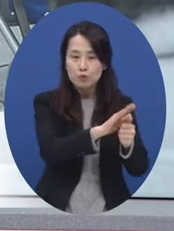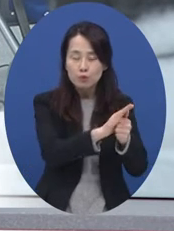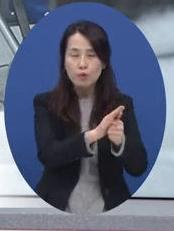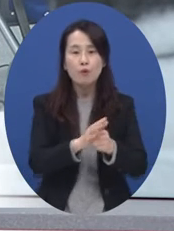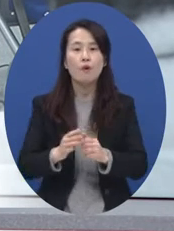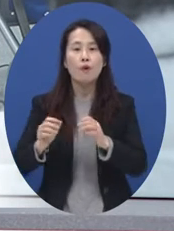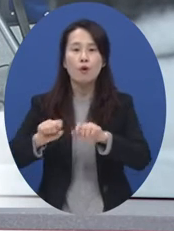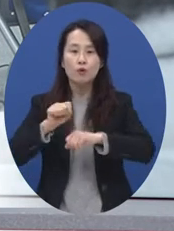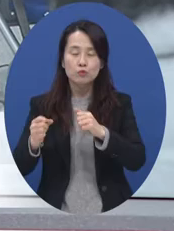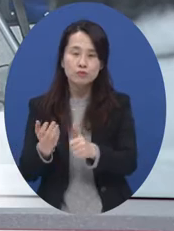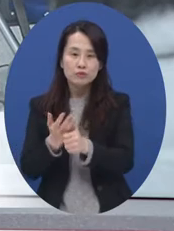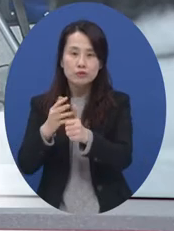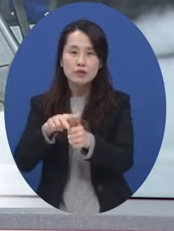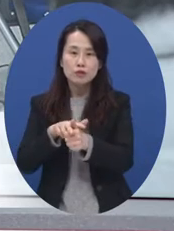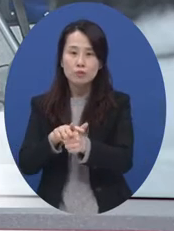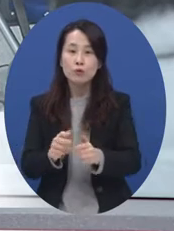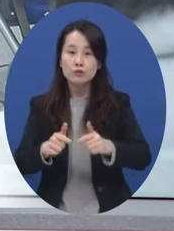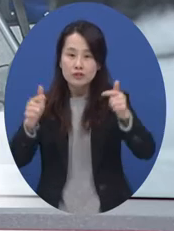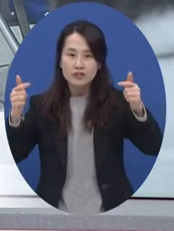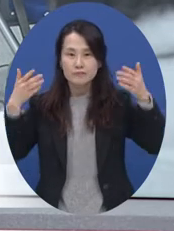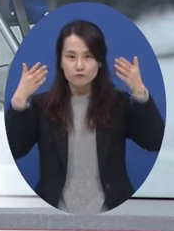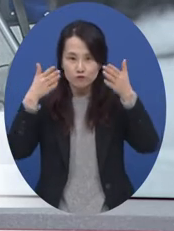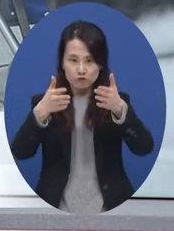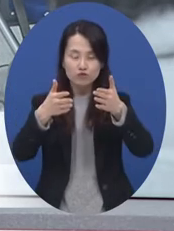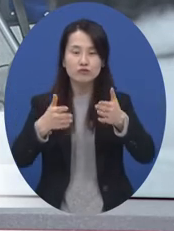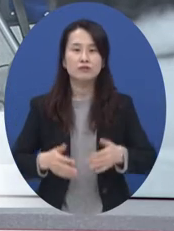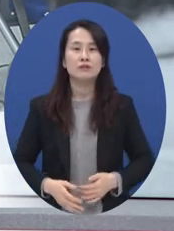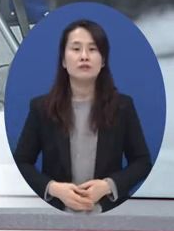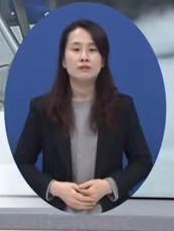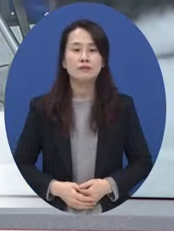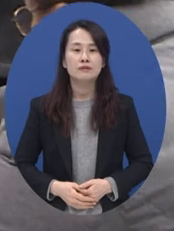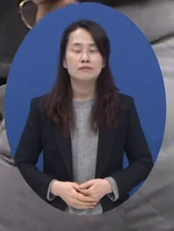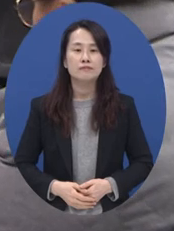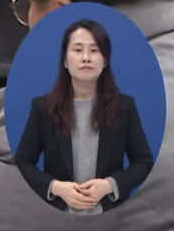반려동물 관련 인프라 등을 늘리는데 중점을 뒀습니다